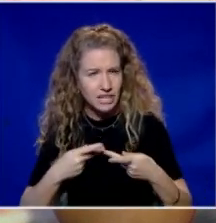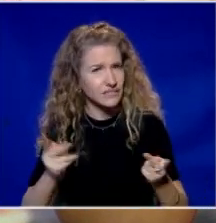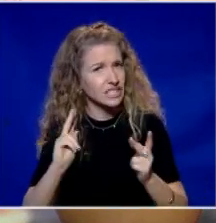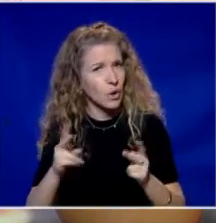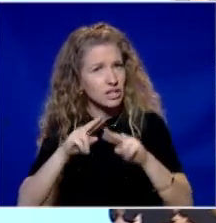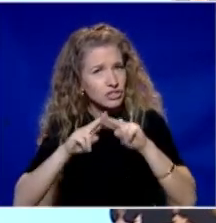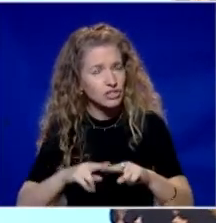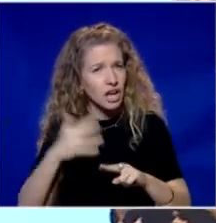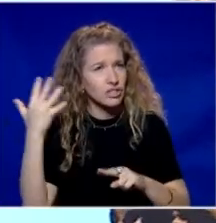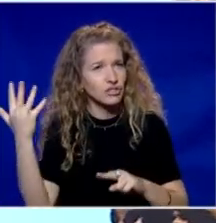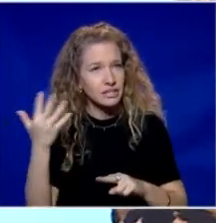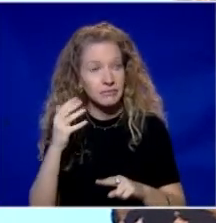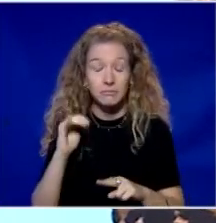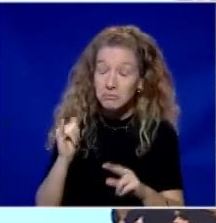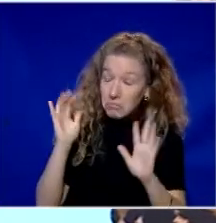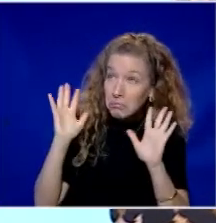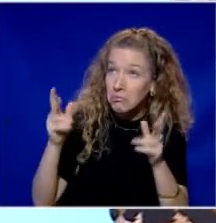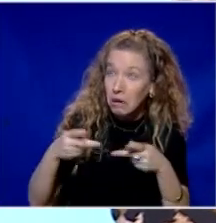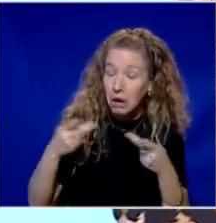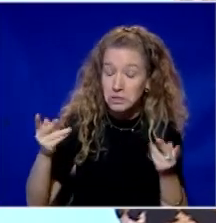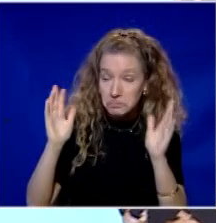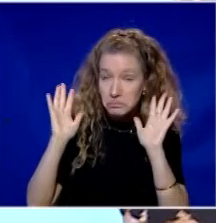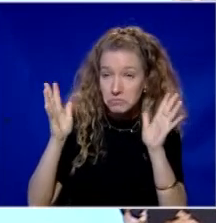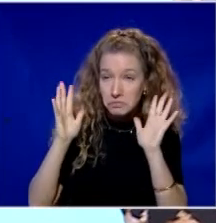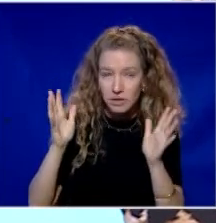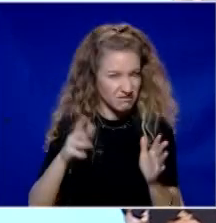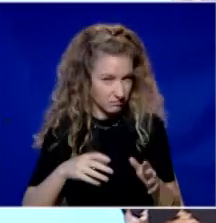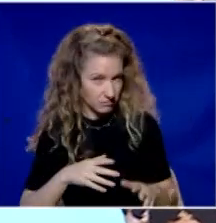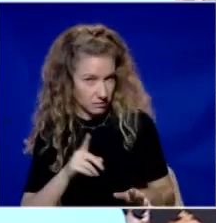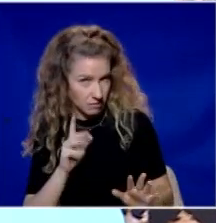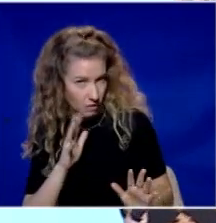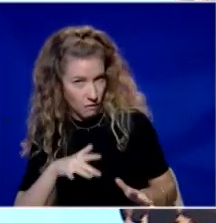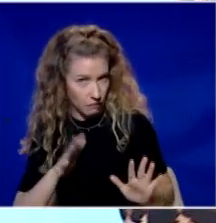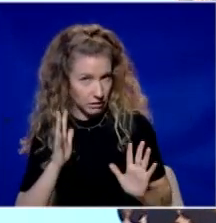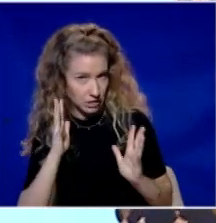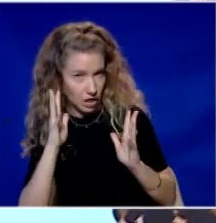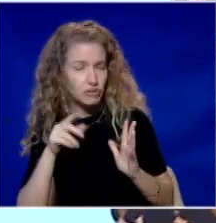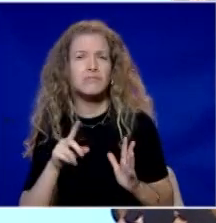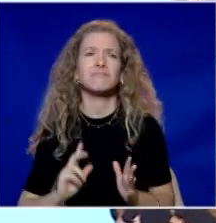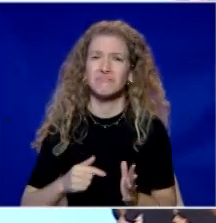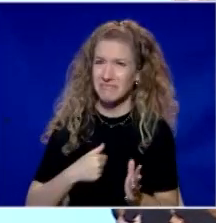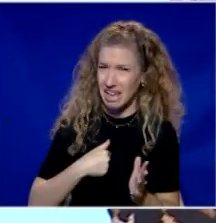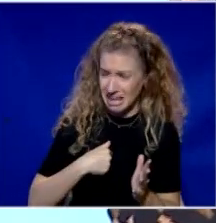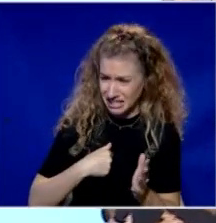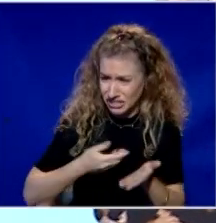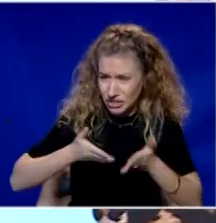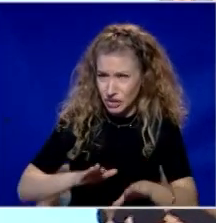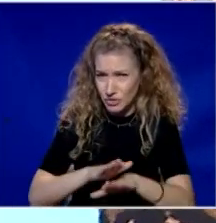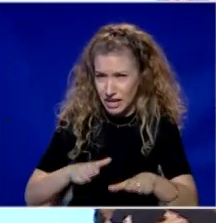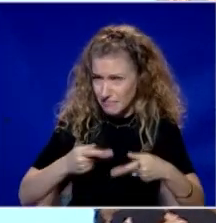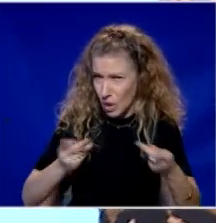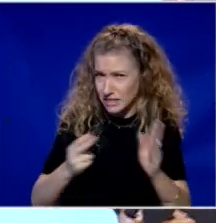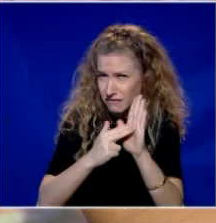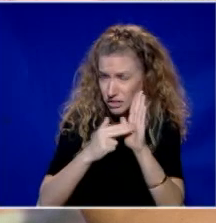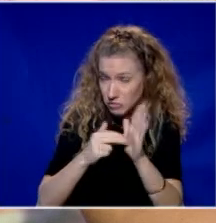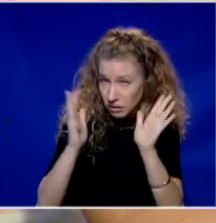דבר גדול, חשפו את התמונה. הנכד. לא התרגשת? מה, אני לא חשפתי את התמונה כשנולדו לי ילדים, לא חשפתי. למה, מה קרה? כן, מה